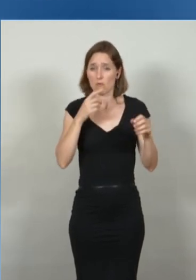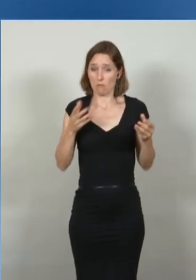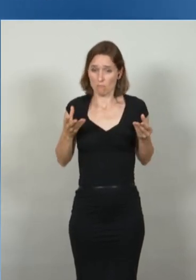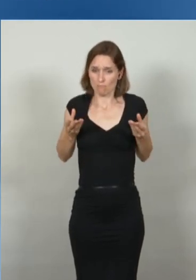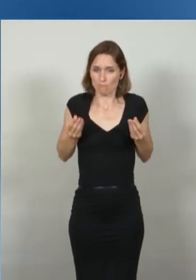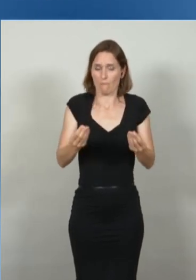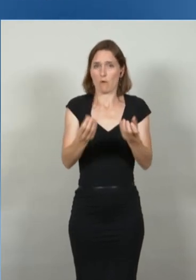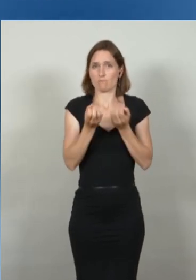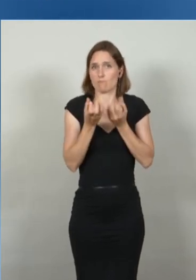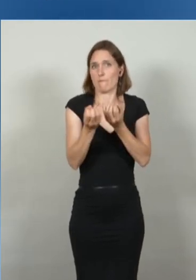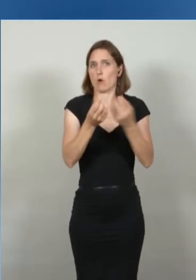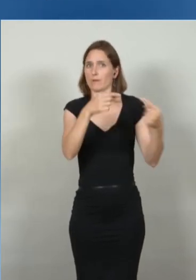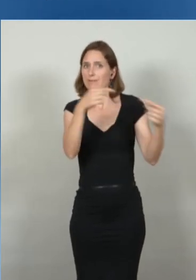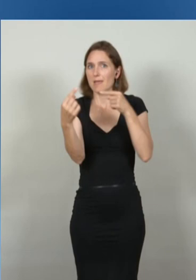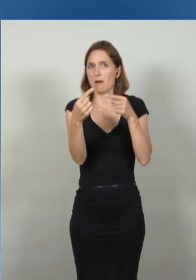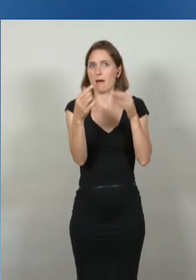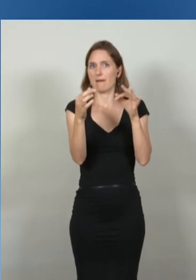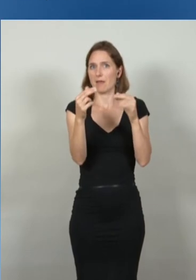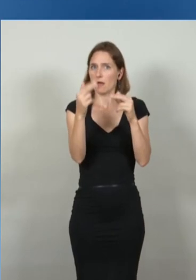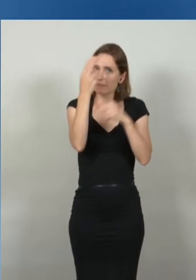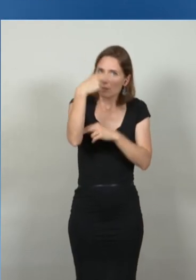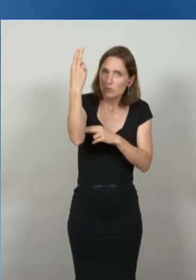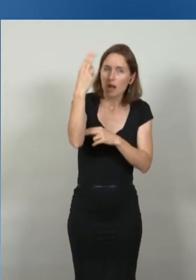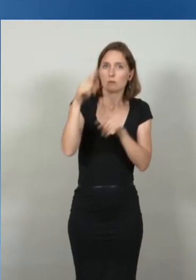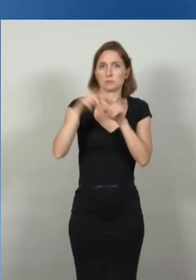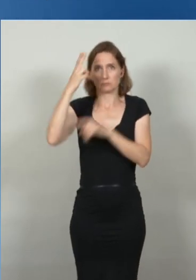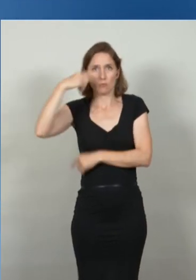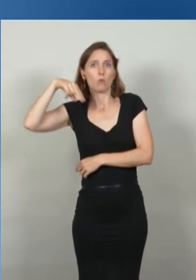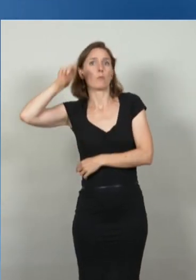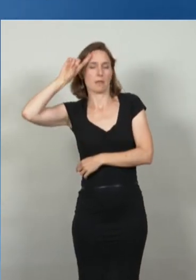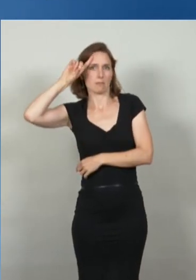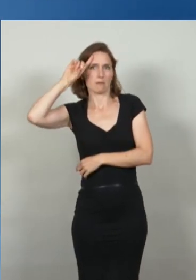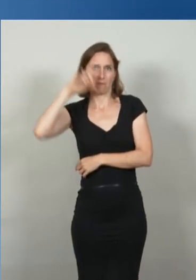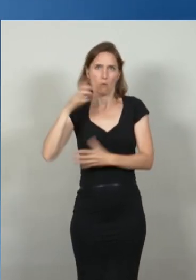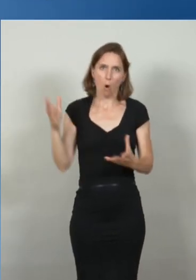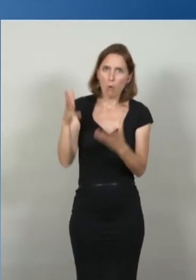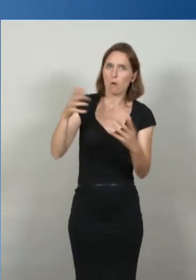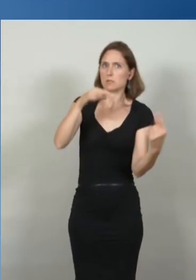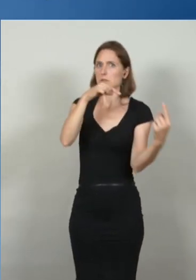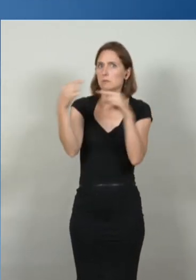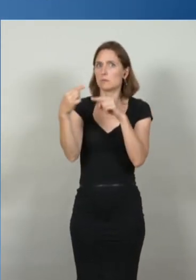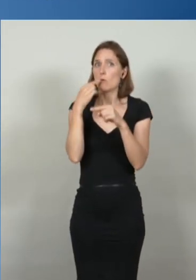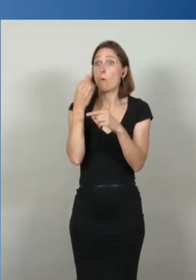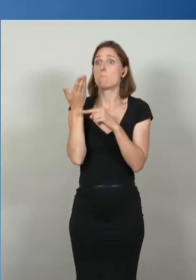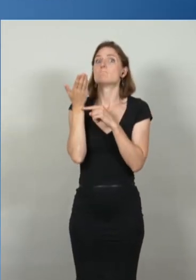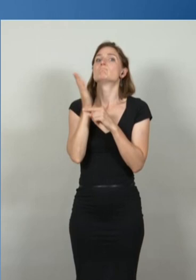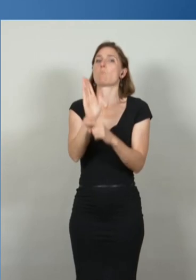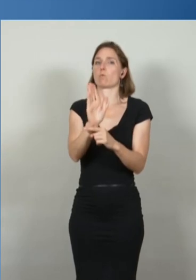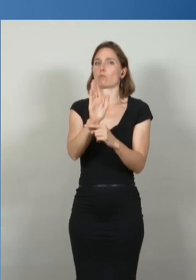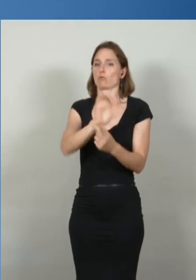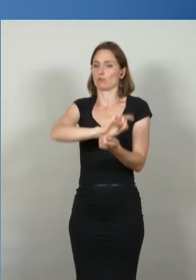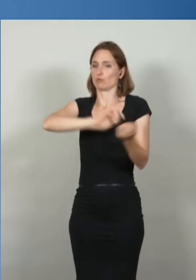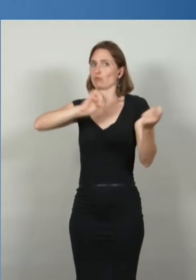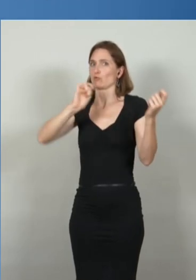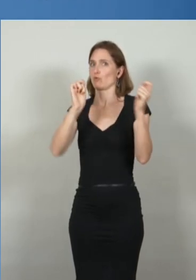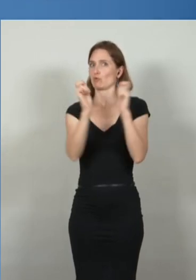à l'échelle nationale et européenne sur ces questions là et de faire la démonstration que le changement viendra et